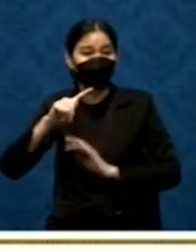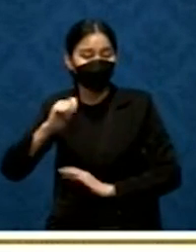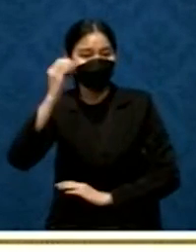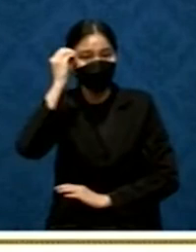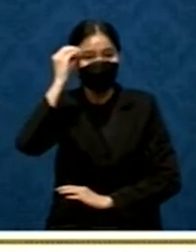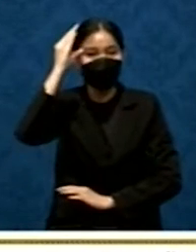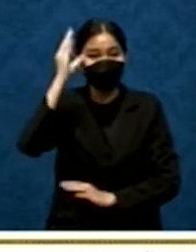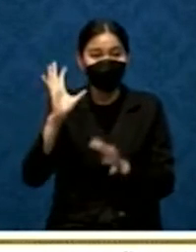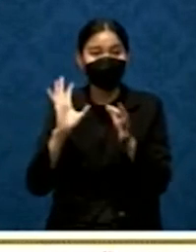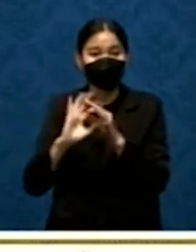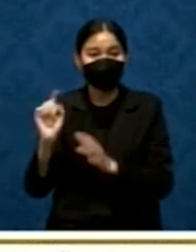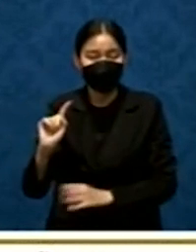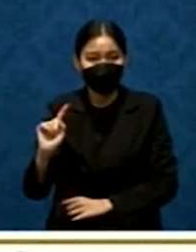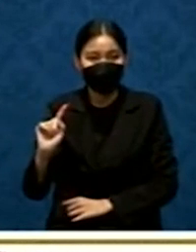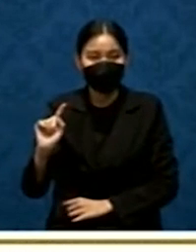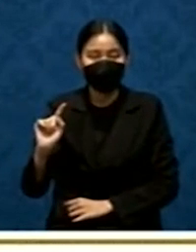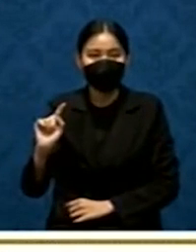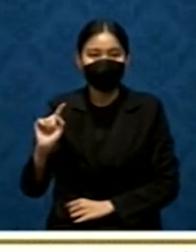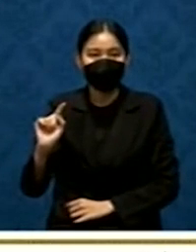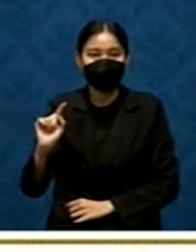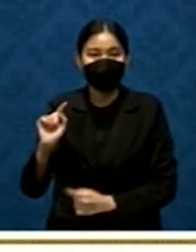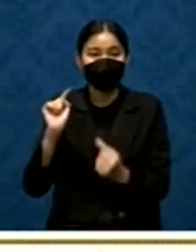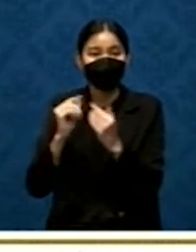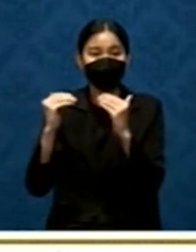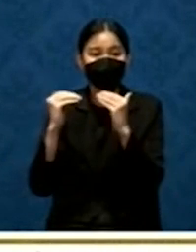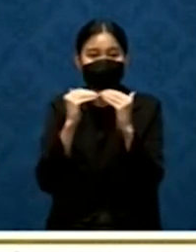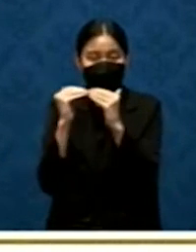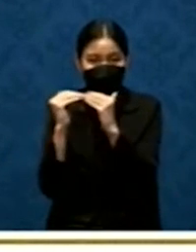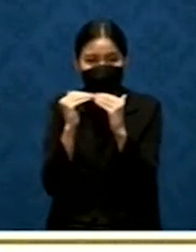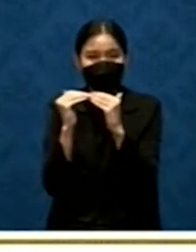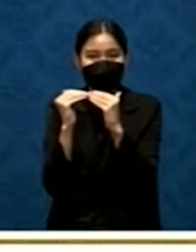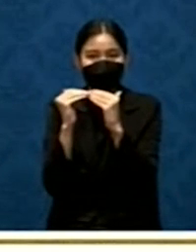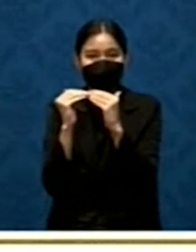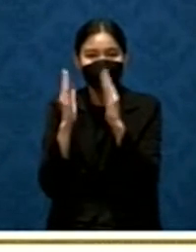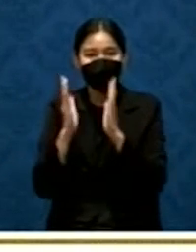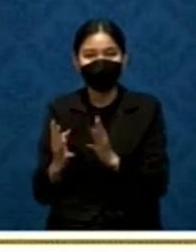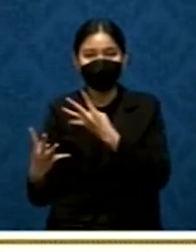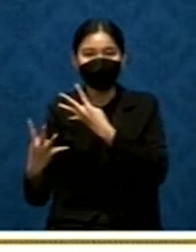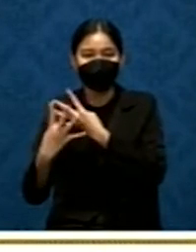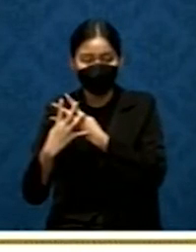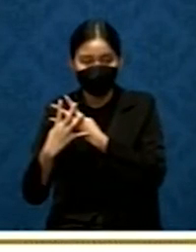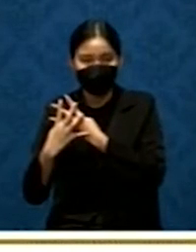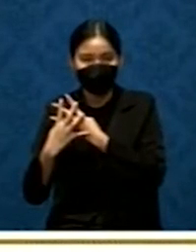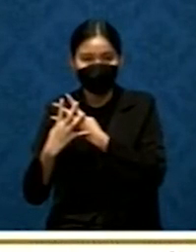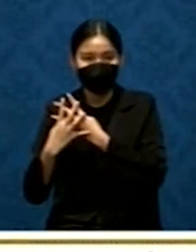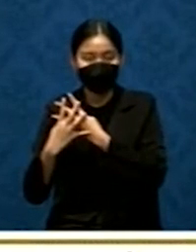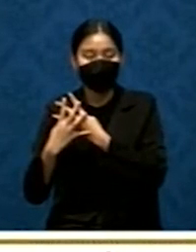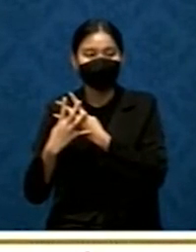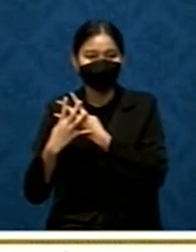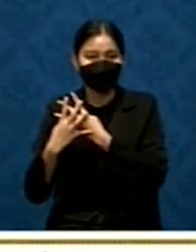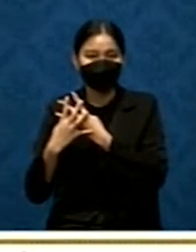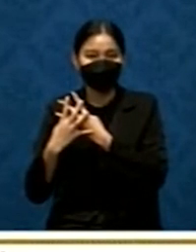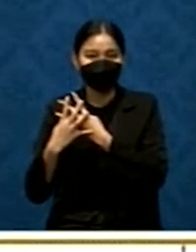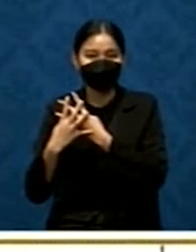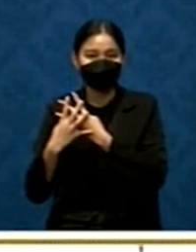รู้เกี่ยวกับเรื่องสิทธิของผู้ต้องขังในการที่จะ